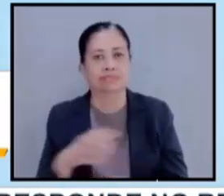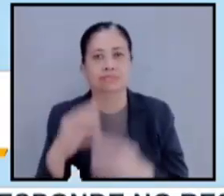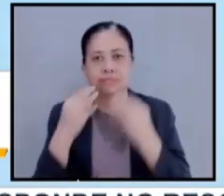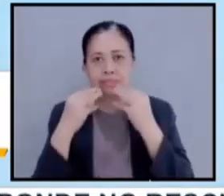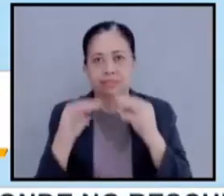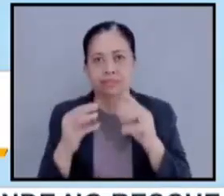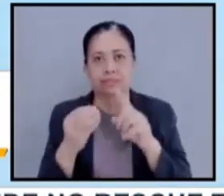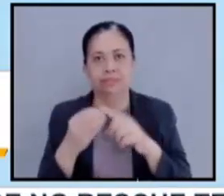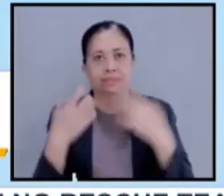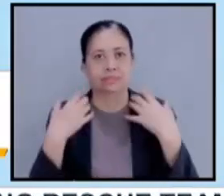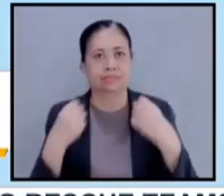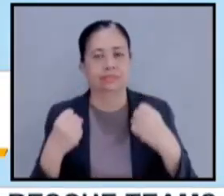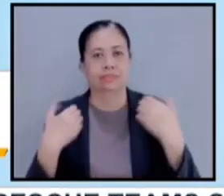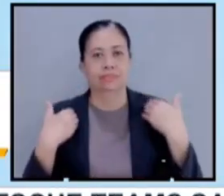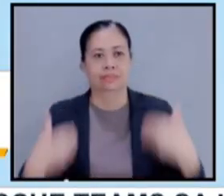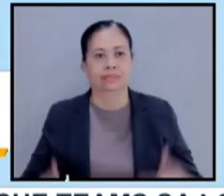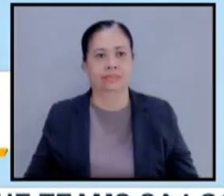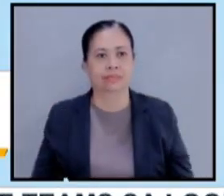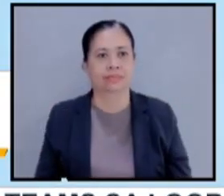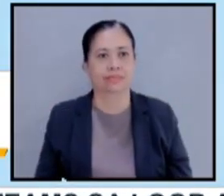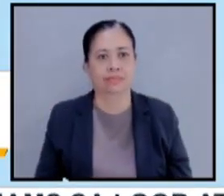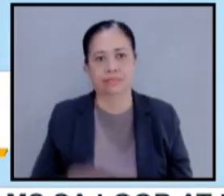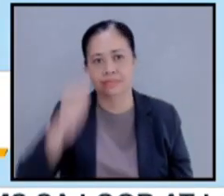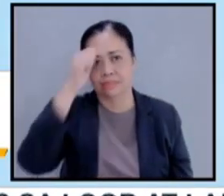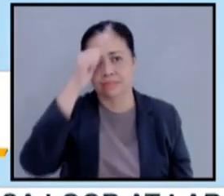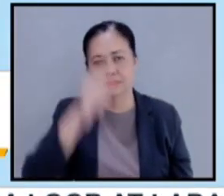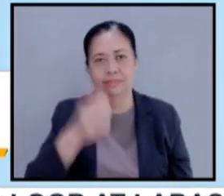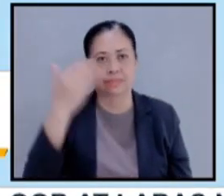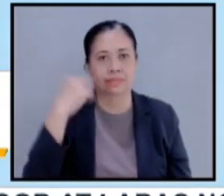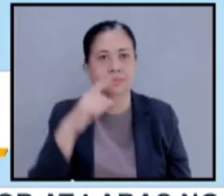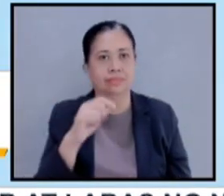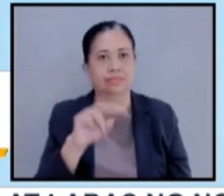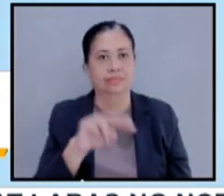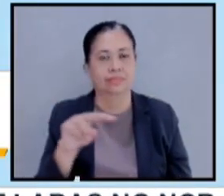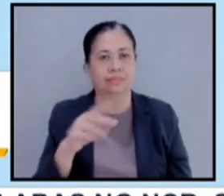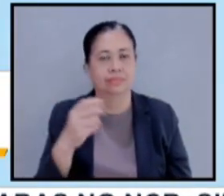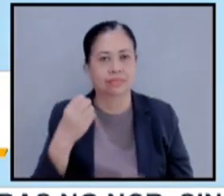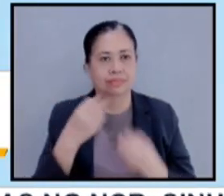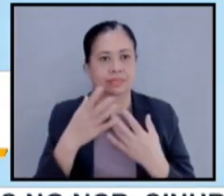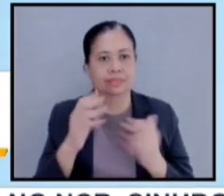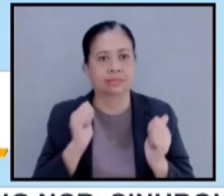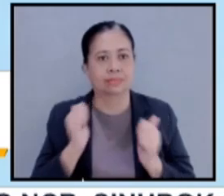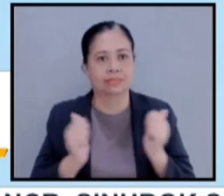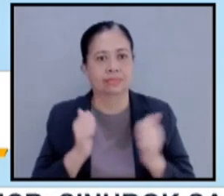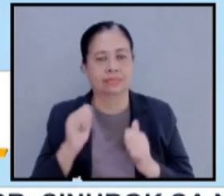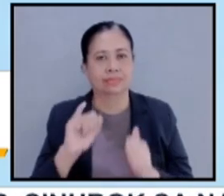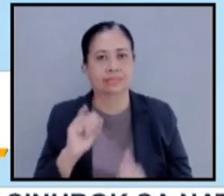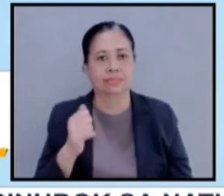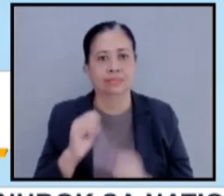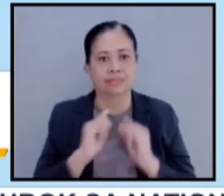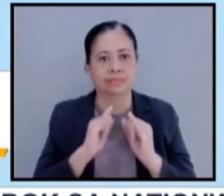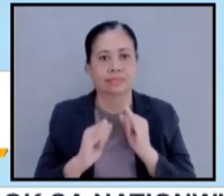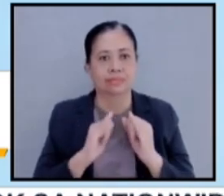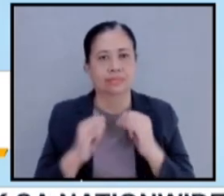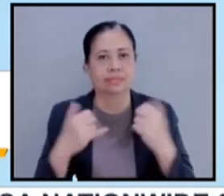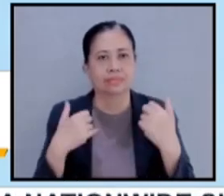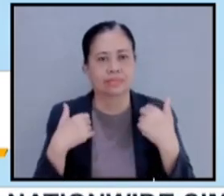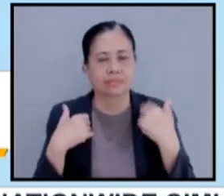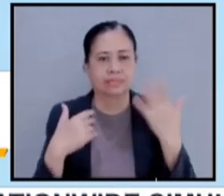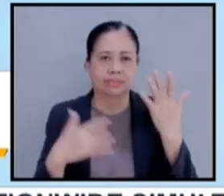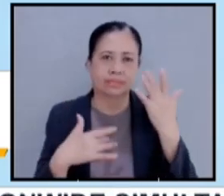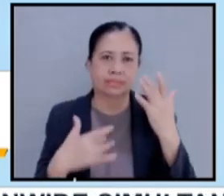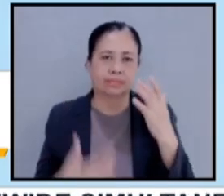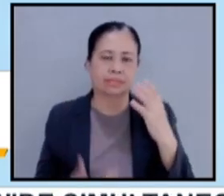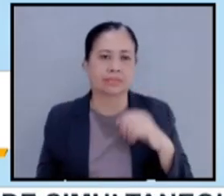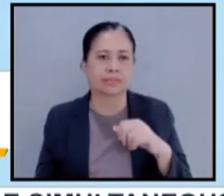health and fitness. Matatandaang nitong 2020, ni-reveal na aktres sa isang interview na siya ay may polycystic ovary